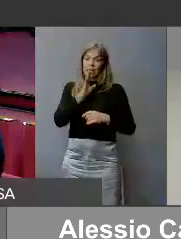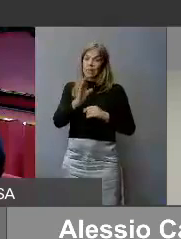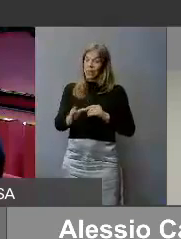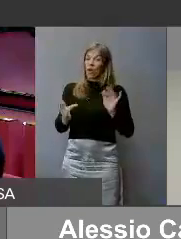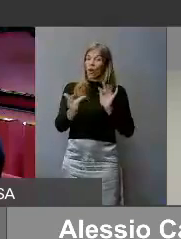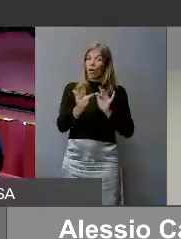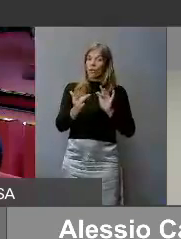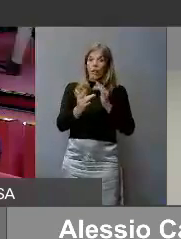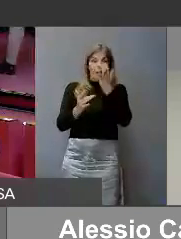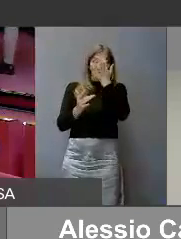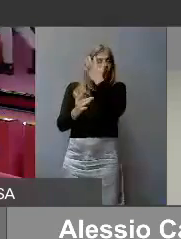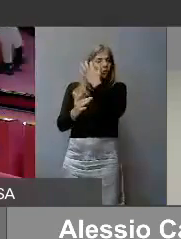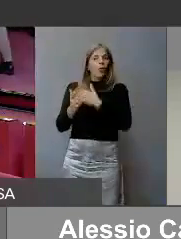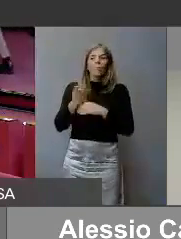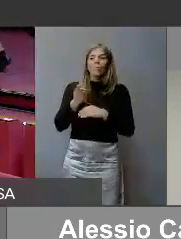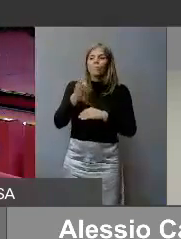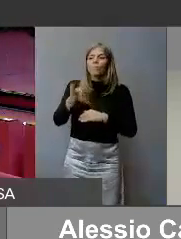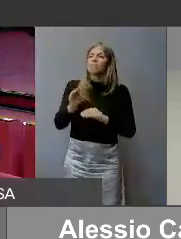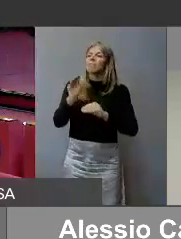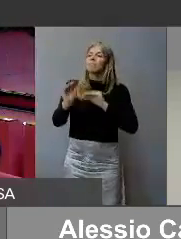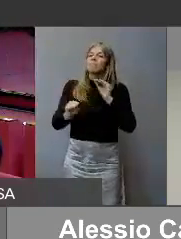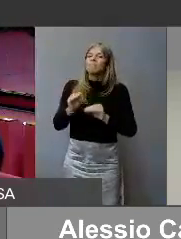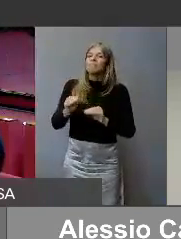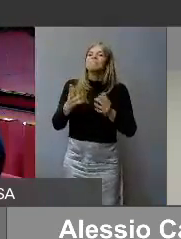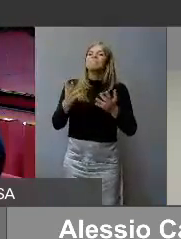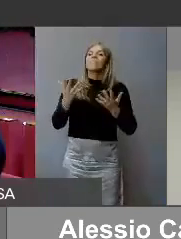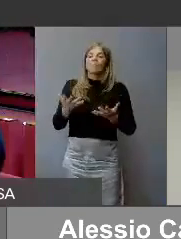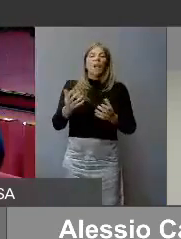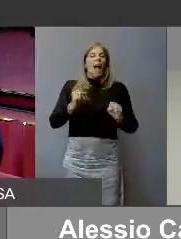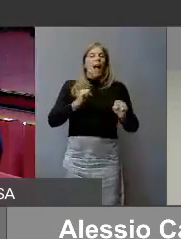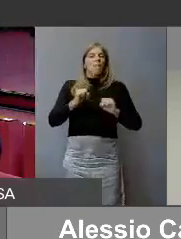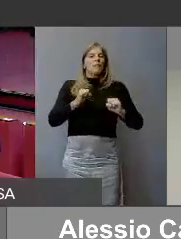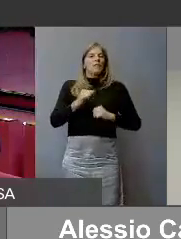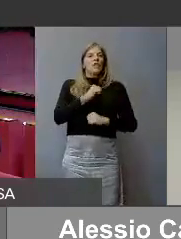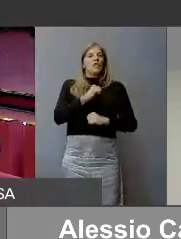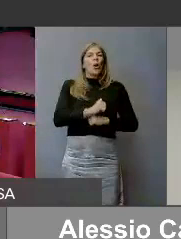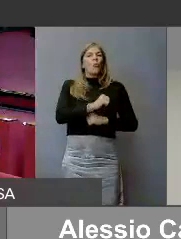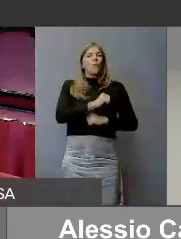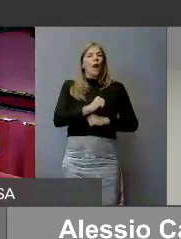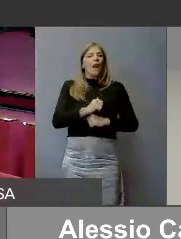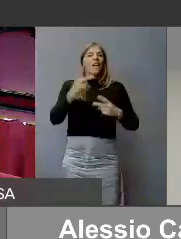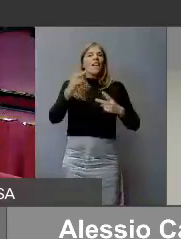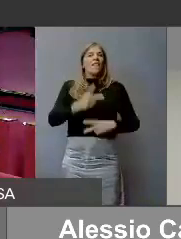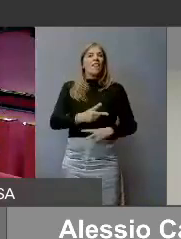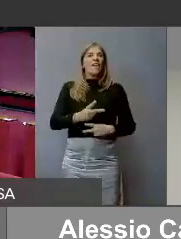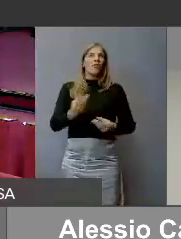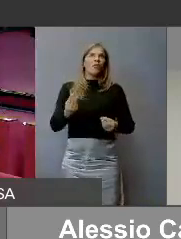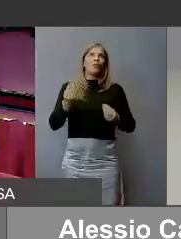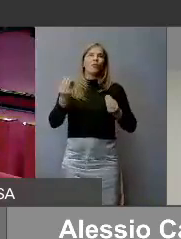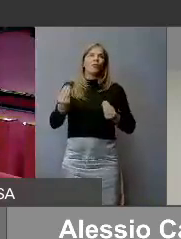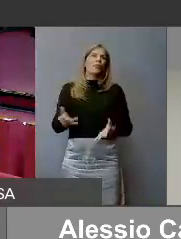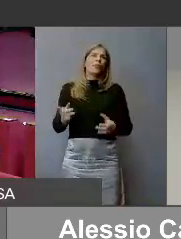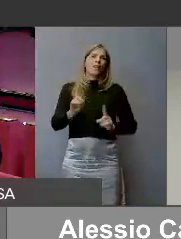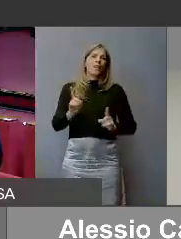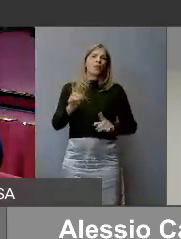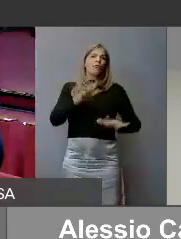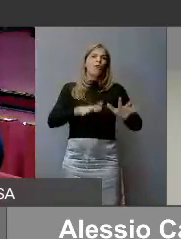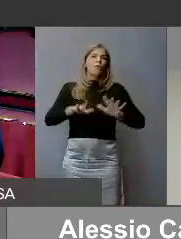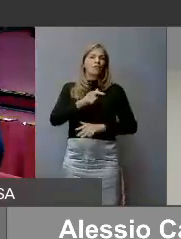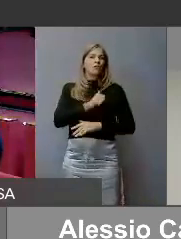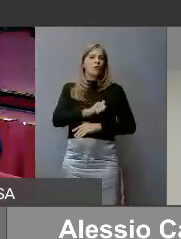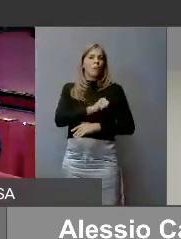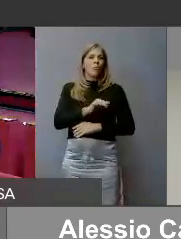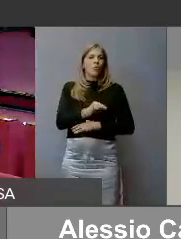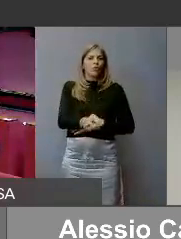l'amministrazione comunale in realtà l'amministrazione comunale non ha per nulla avvisato come